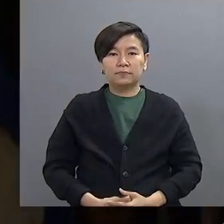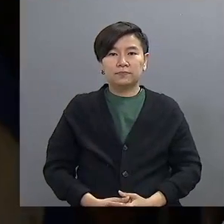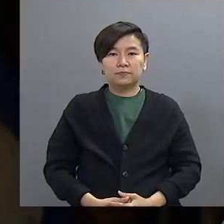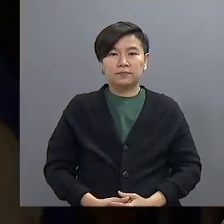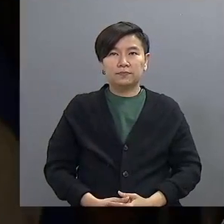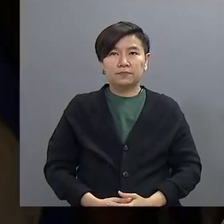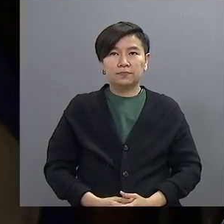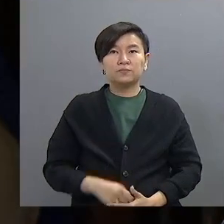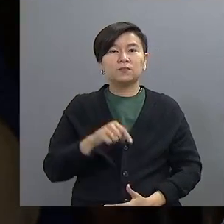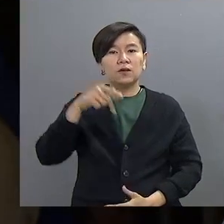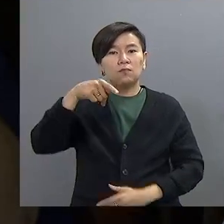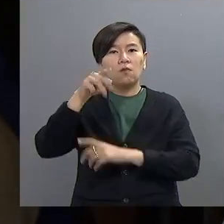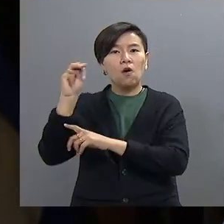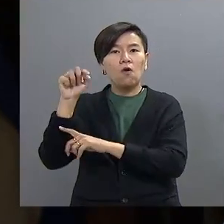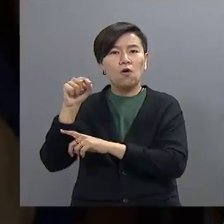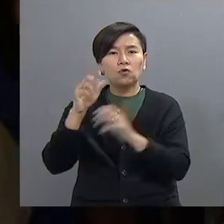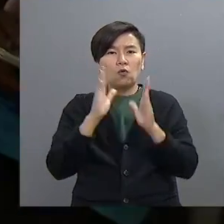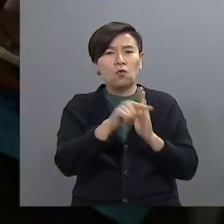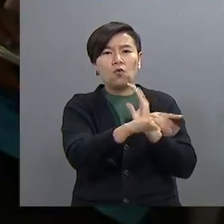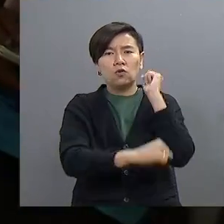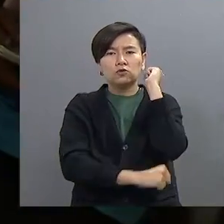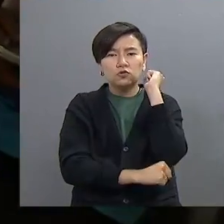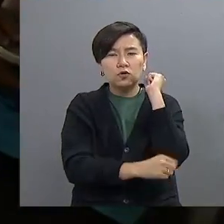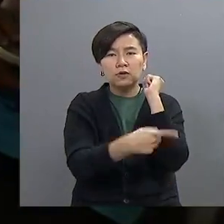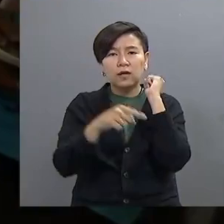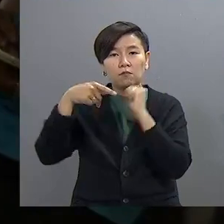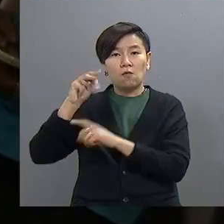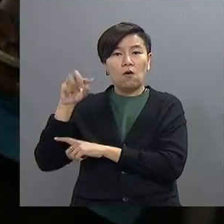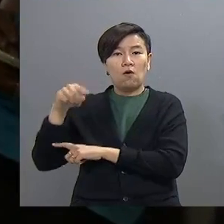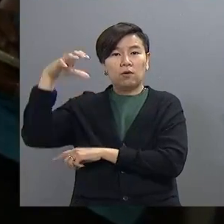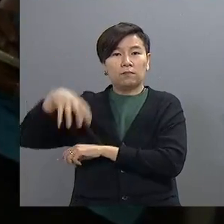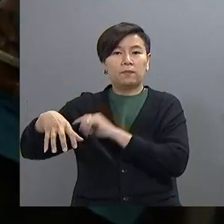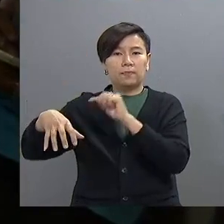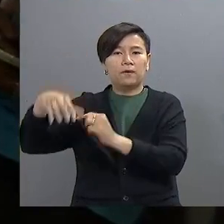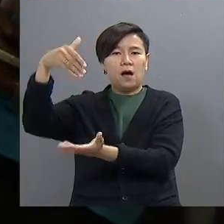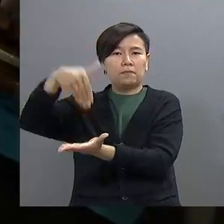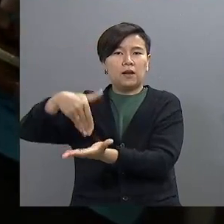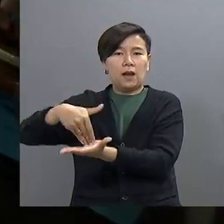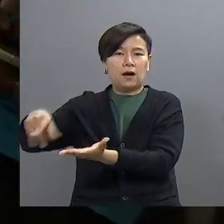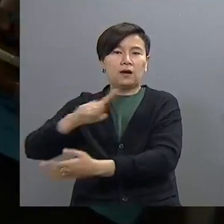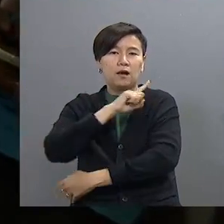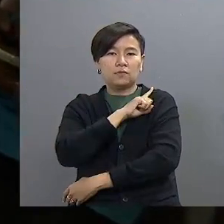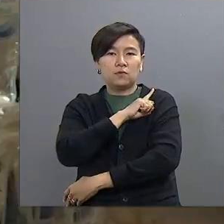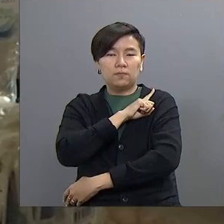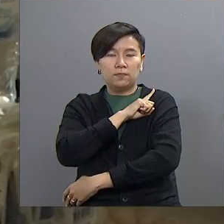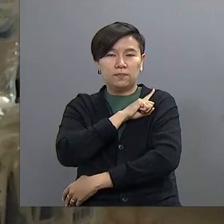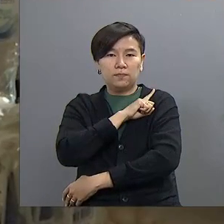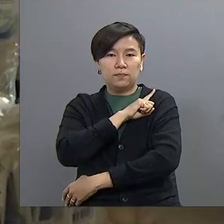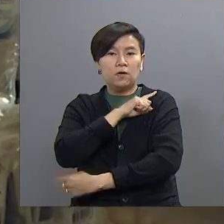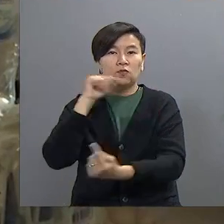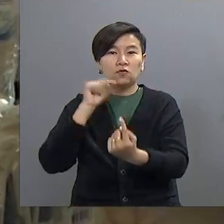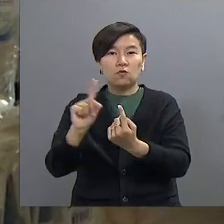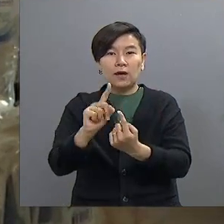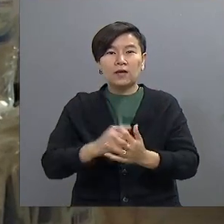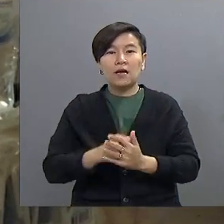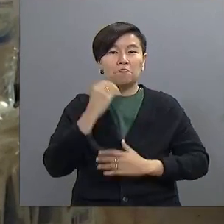มและความมั่นคงของมนุษย์จังหวัดเนี่ยนะครับจะเป็นหน่วยงานหลักในการที่จะรับผิดชอบนะครับไม่ว่าจะเป็นเรื่องที่อยู่อาศัย